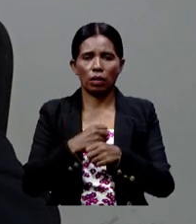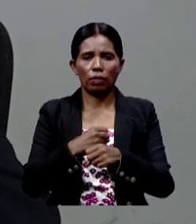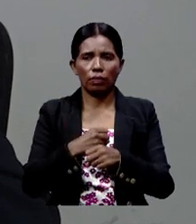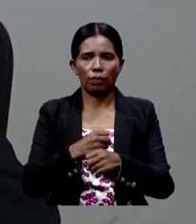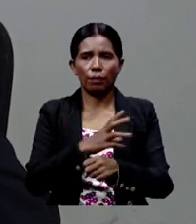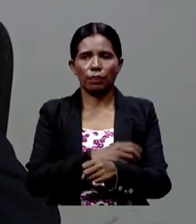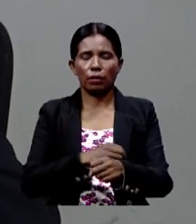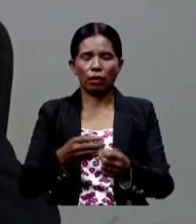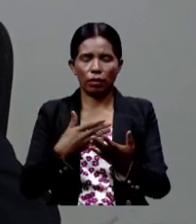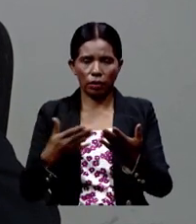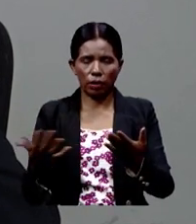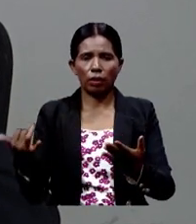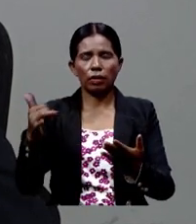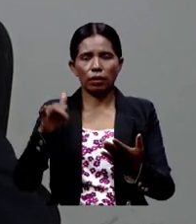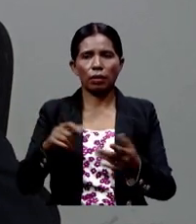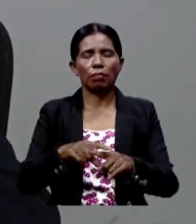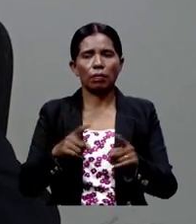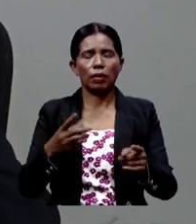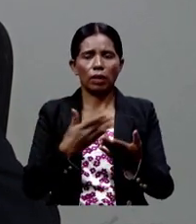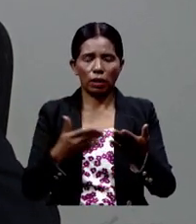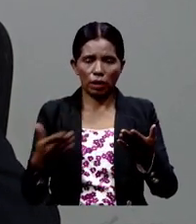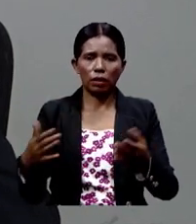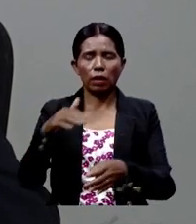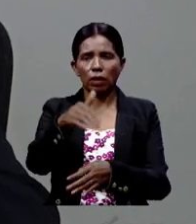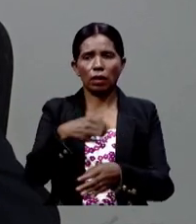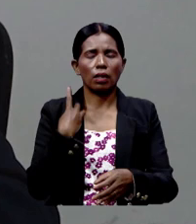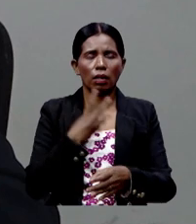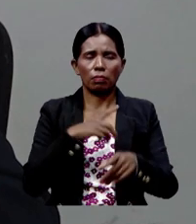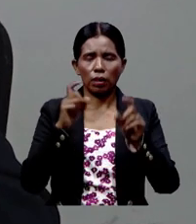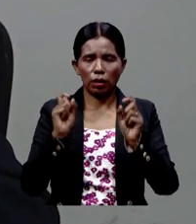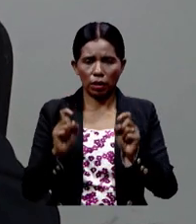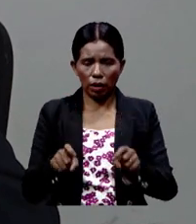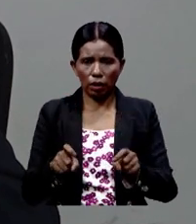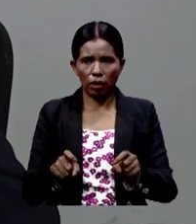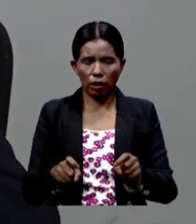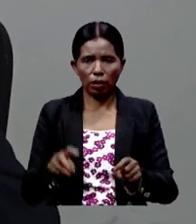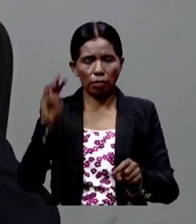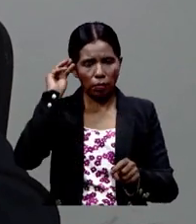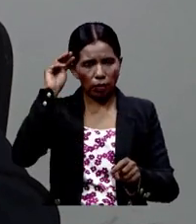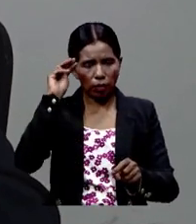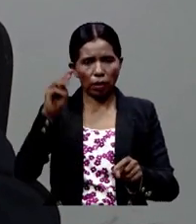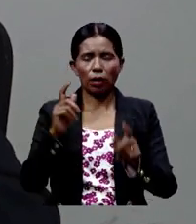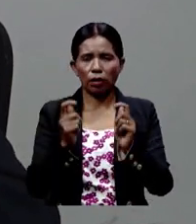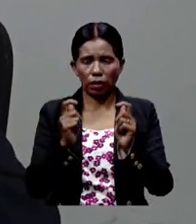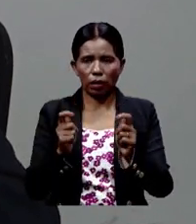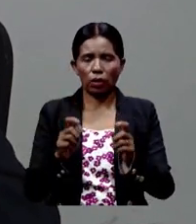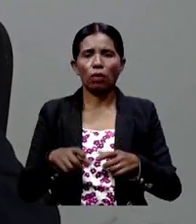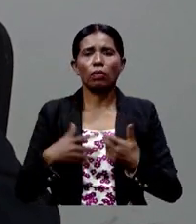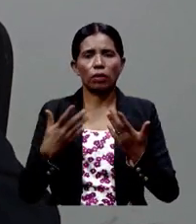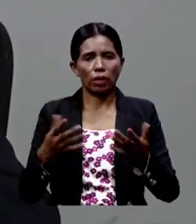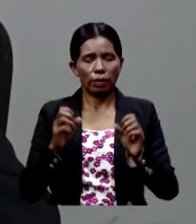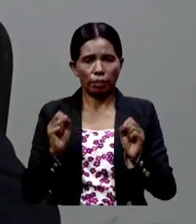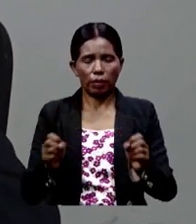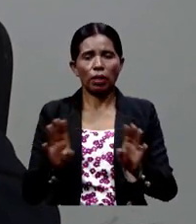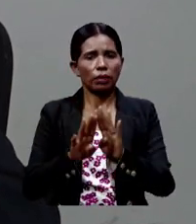ba equipamentos pesados ne beia ami ho equipamentos pesados ne beia ami tenta ato Ministério tenta ato o insabele